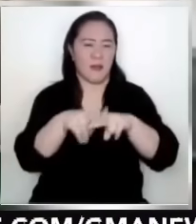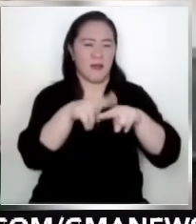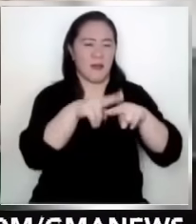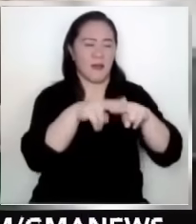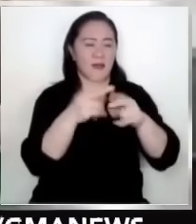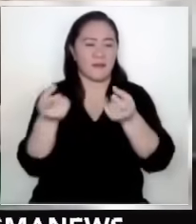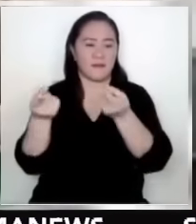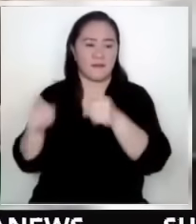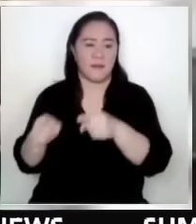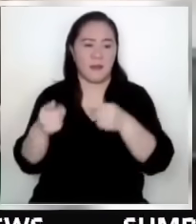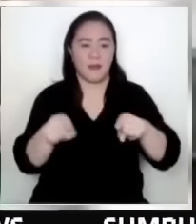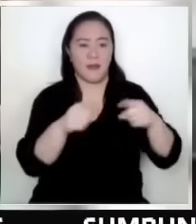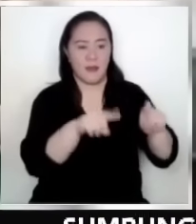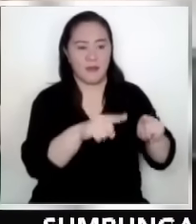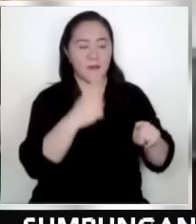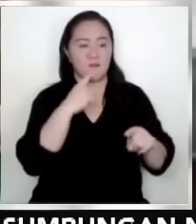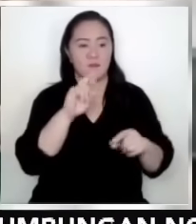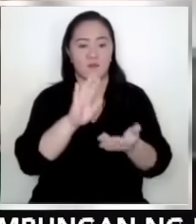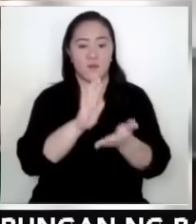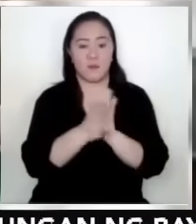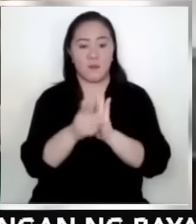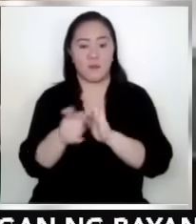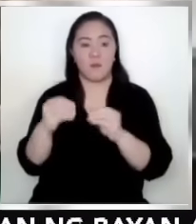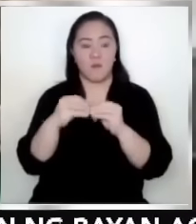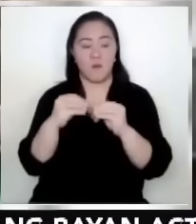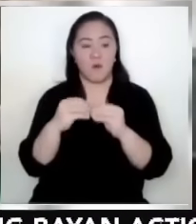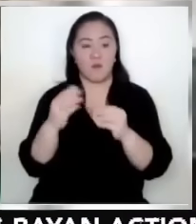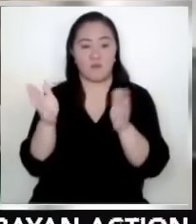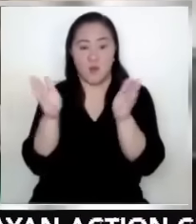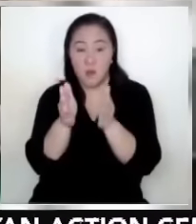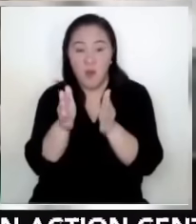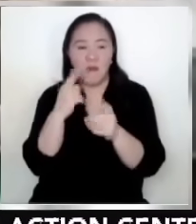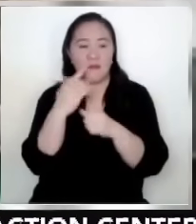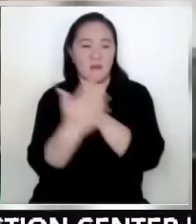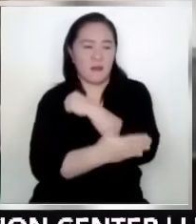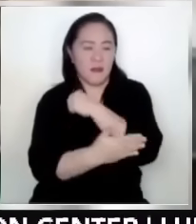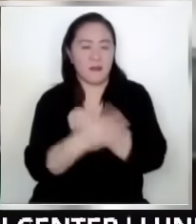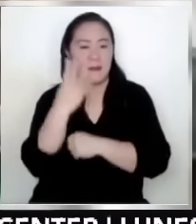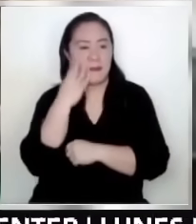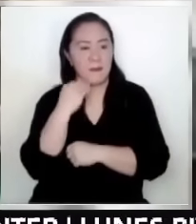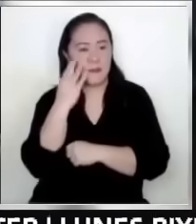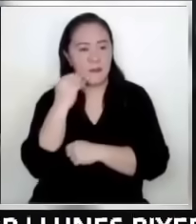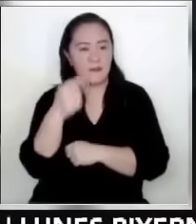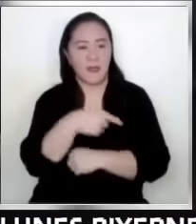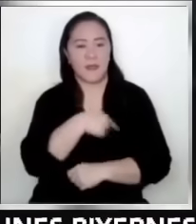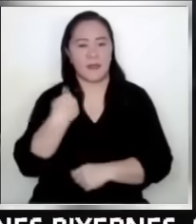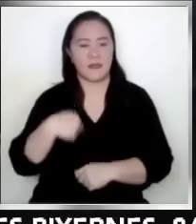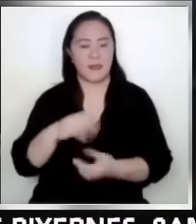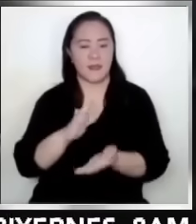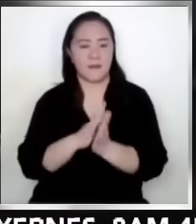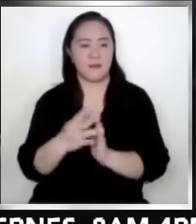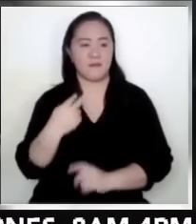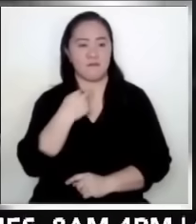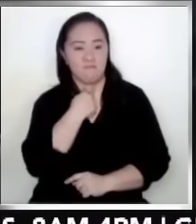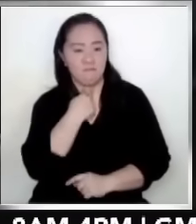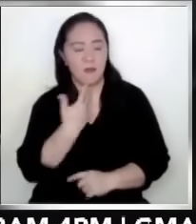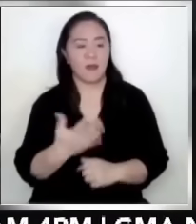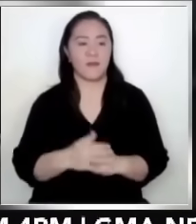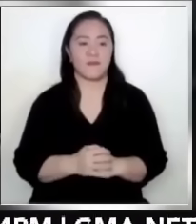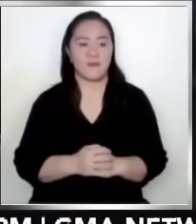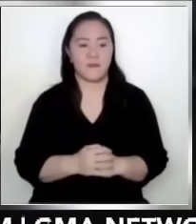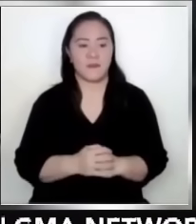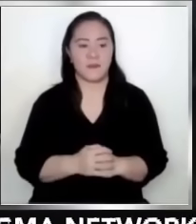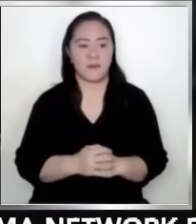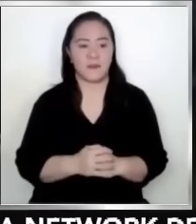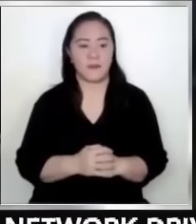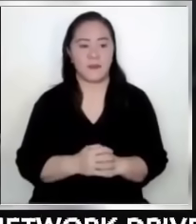paninindigan ng mga maliliit na bansa na nakararanas ng panggigipit ng China sa karagatan. We've seen an unprecedented number of